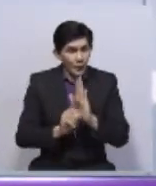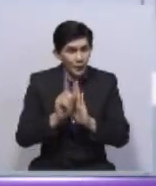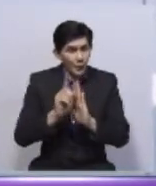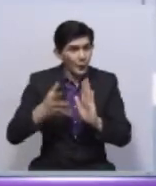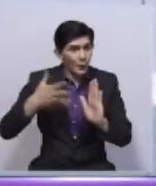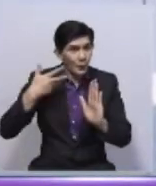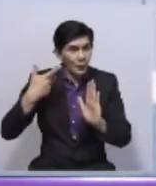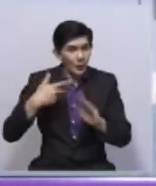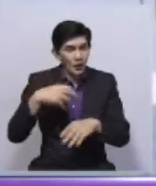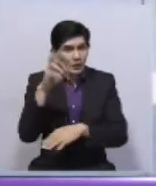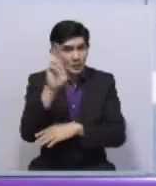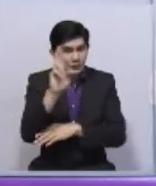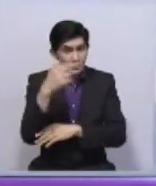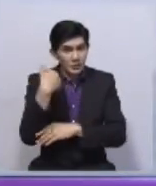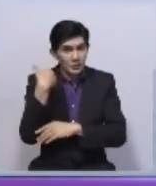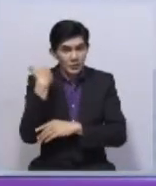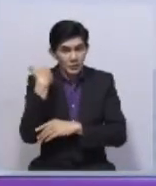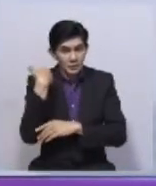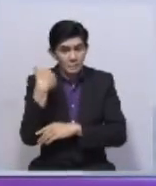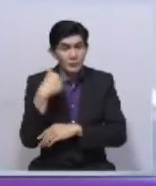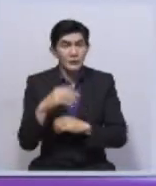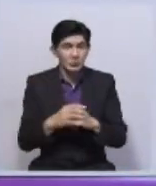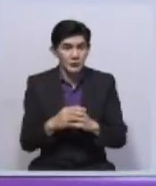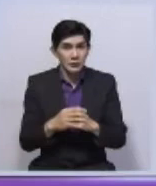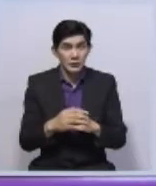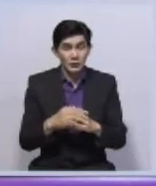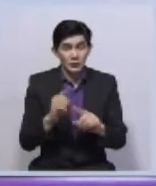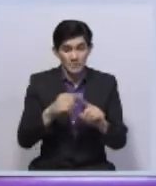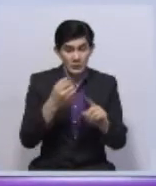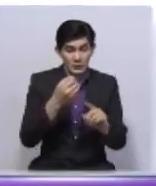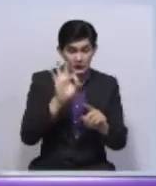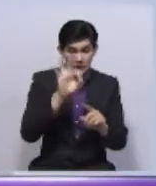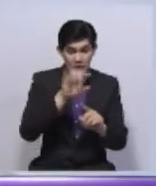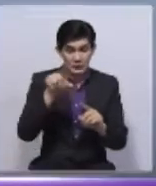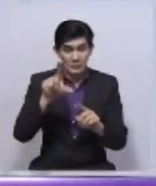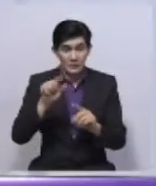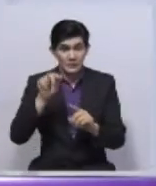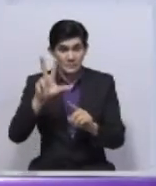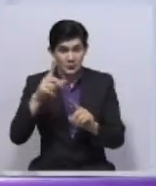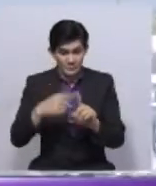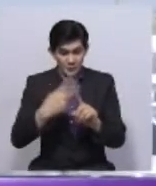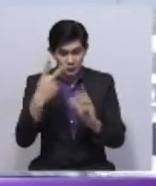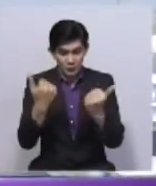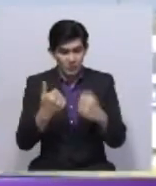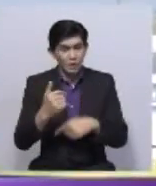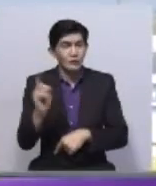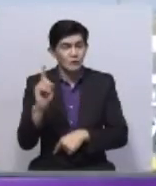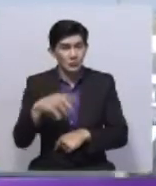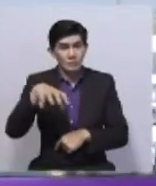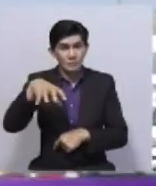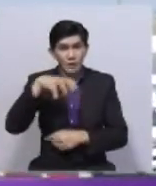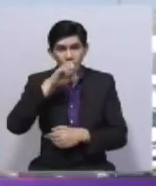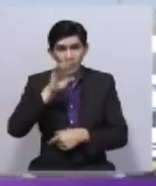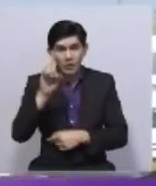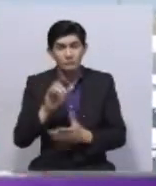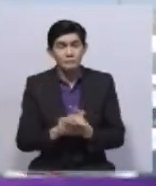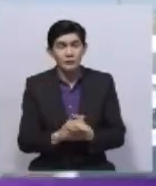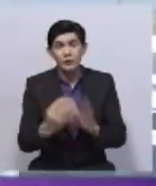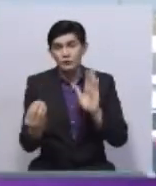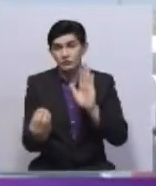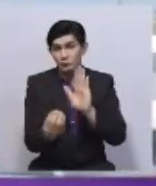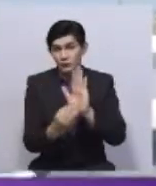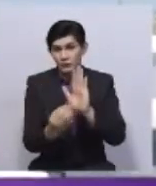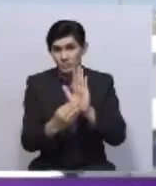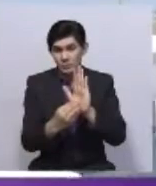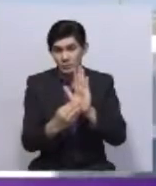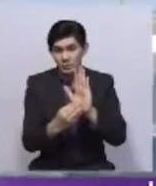ร้อนในตอนกลางวันโดยในช่วง19ถึง23กุมภาพันธ์นี้กรมอุตุนิยมวิทยารายงานว่ากรุงเท